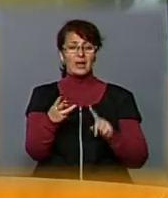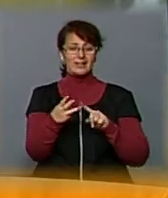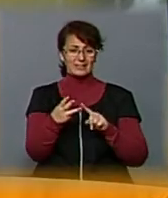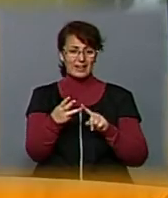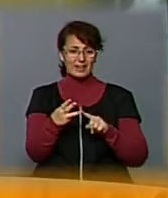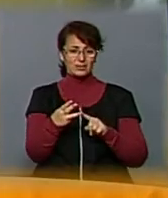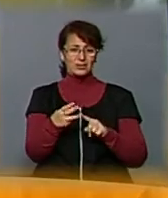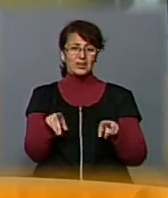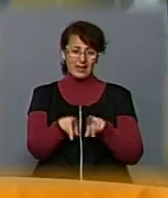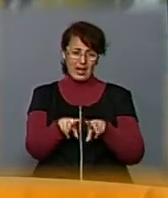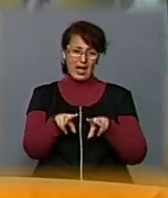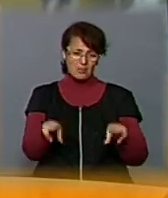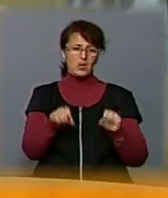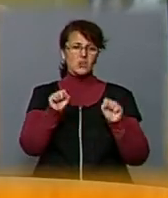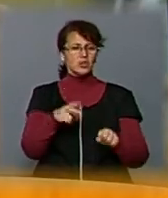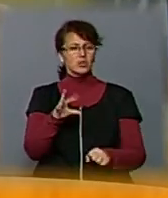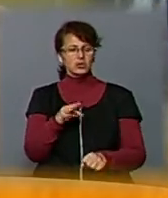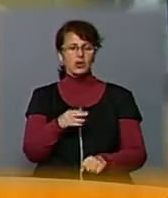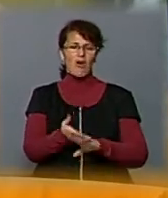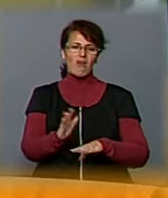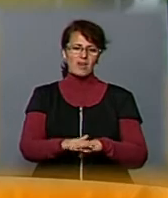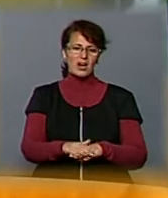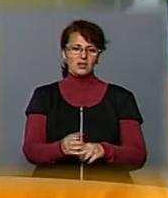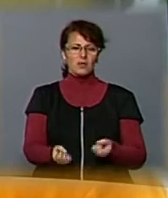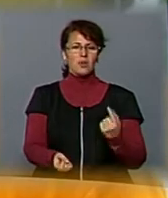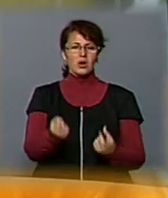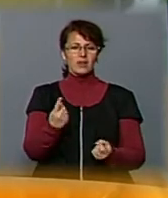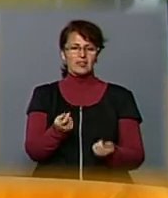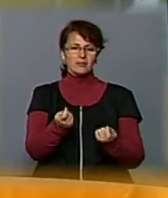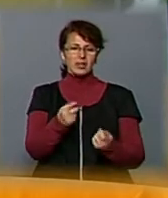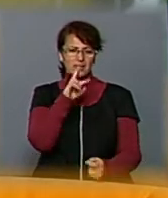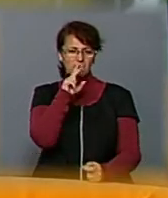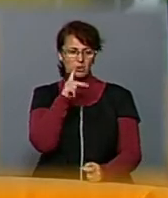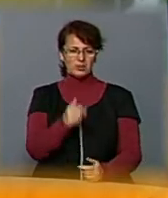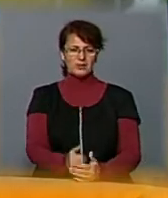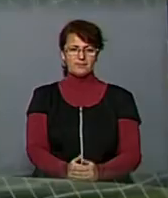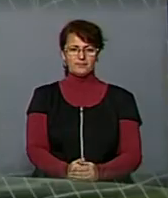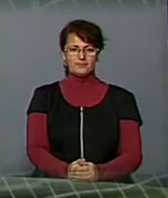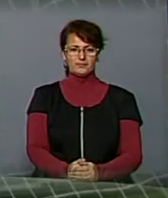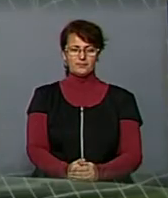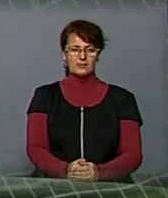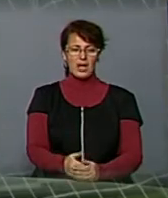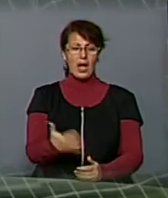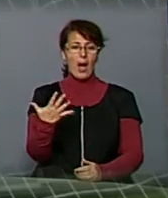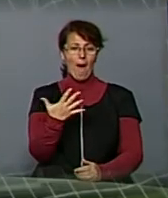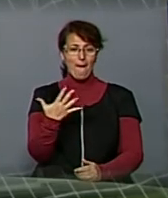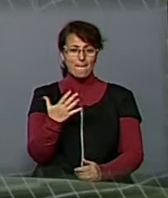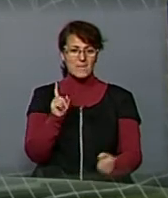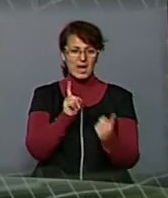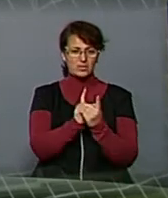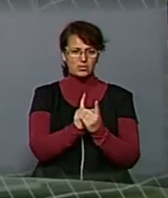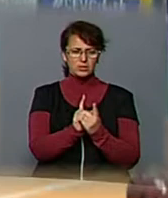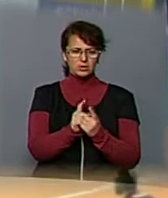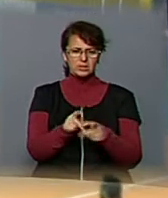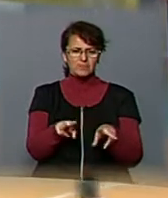само можливо, але дуже важко, і тому появились маленькі помилки. В принципі, це норма спорту. П'ятій партії команди йшли очко в